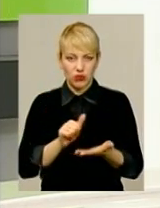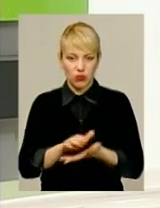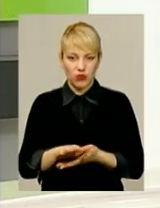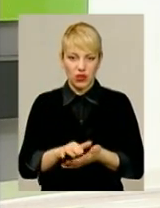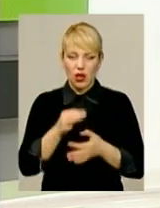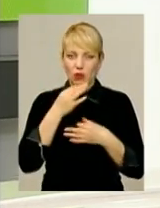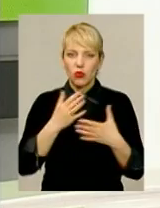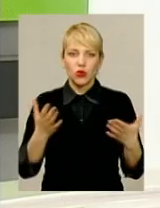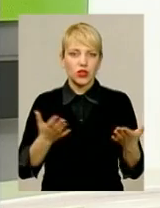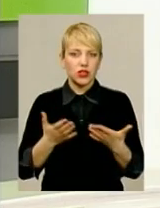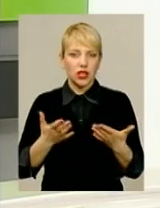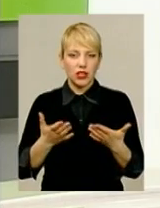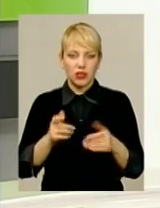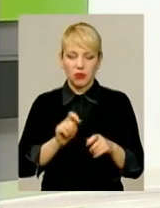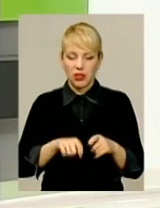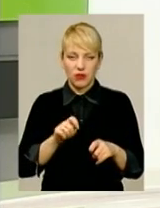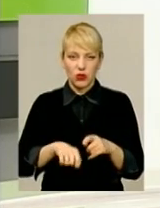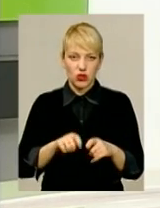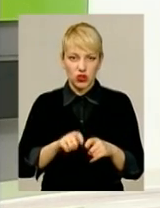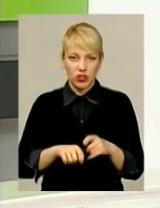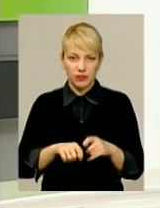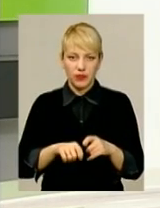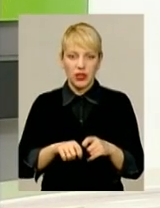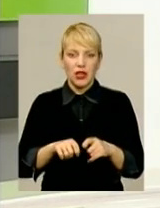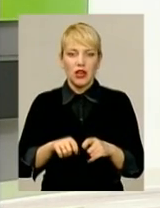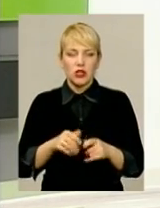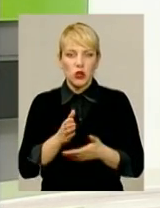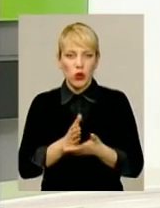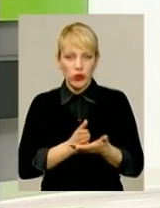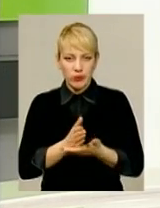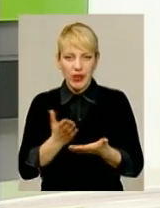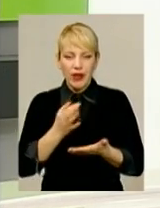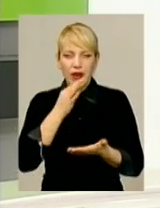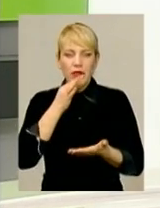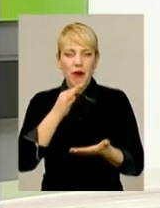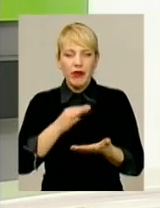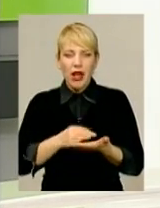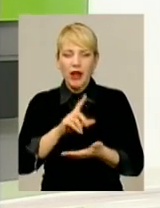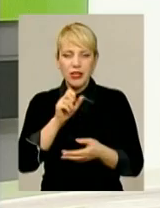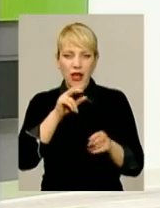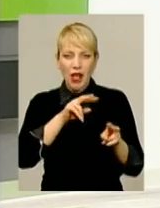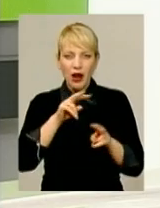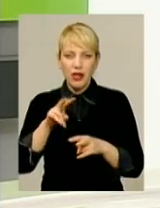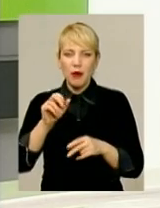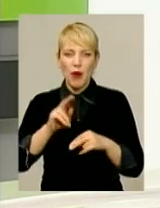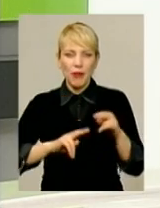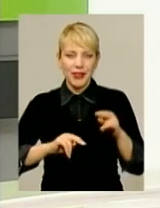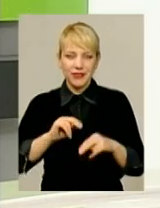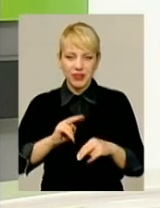будь-які перевіряючі силові структури, служби, які відповідають за наглядом по будівництву, така